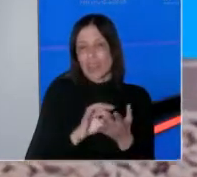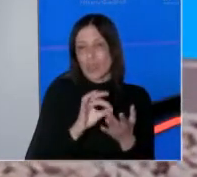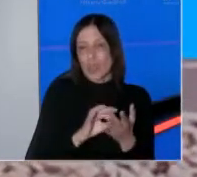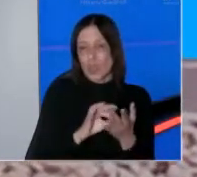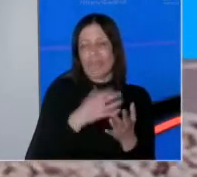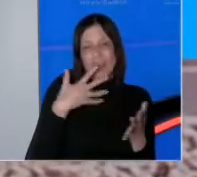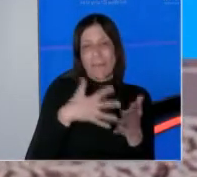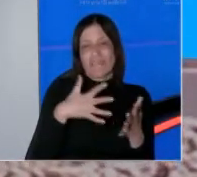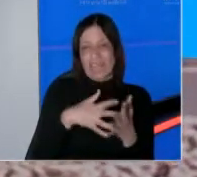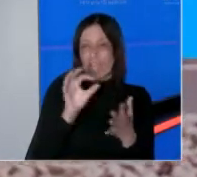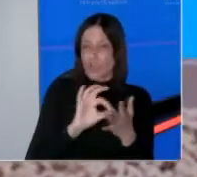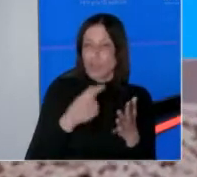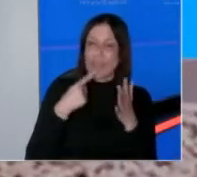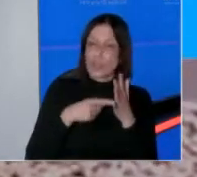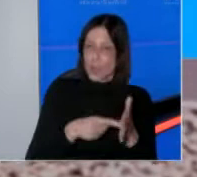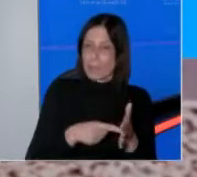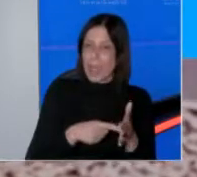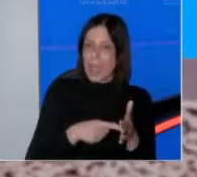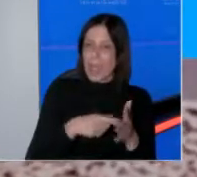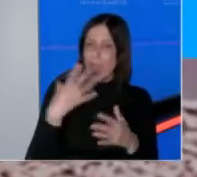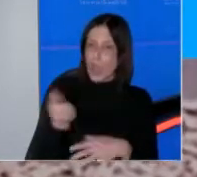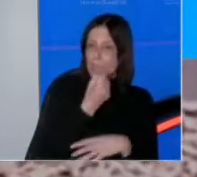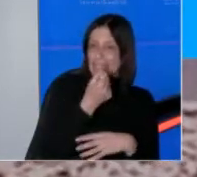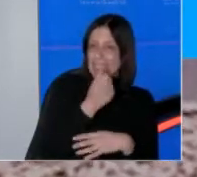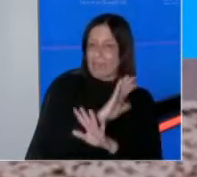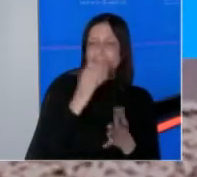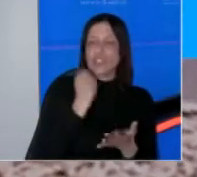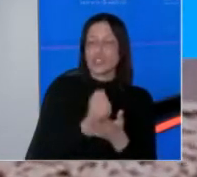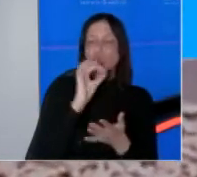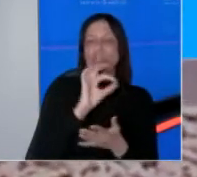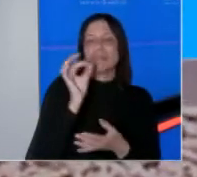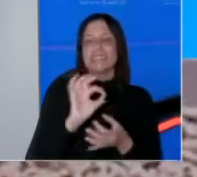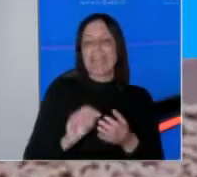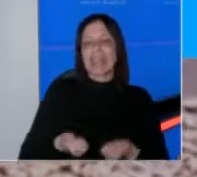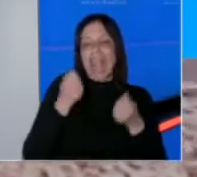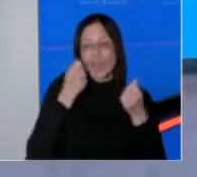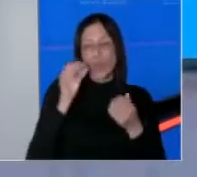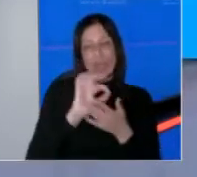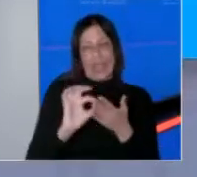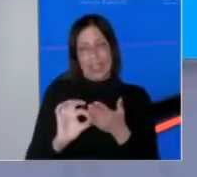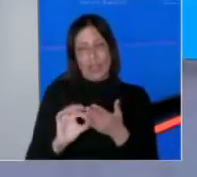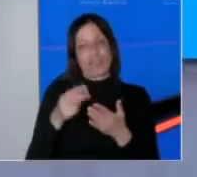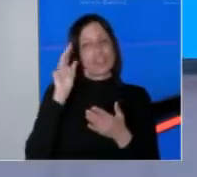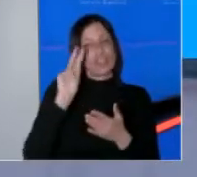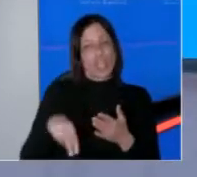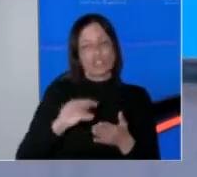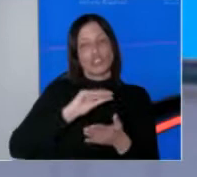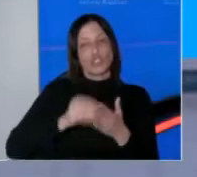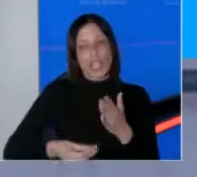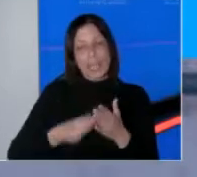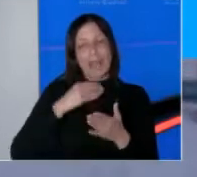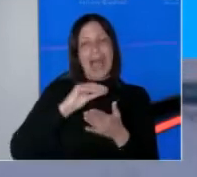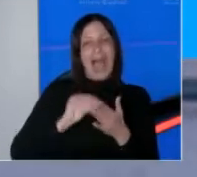ידי המבקר, כתוב למשל, שלוקחים כסף בלי אישור של משרד החינוך. כתוב למשל, שיש צ'קים